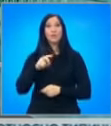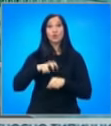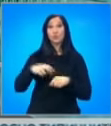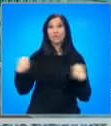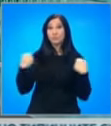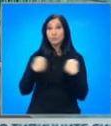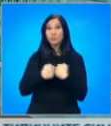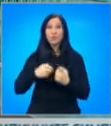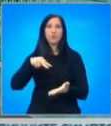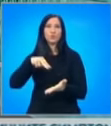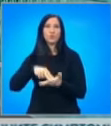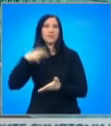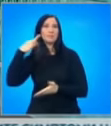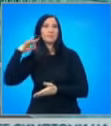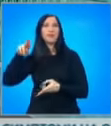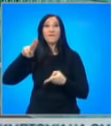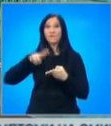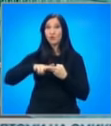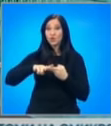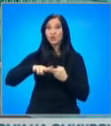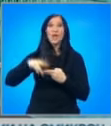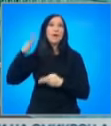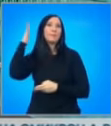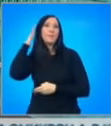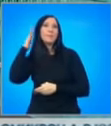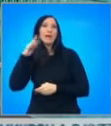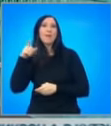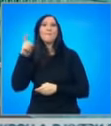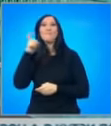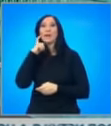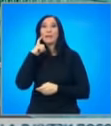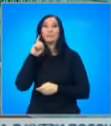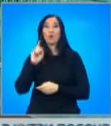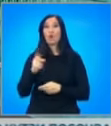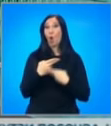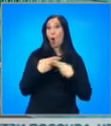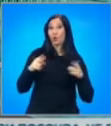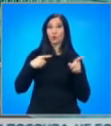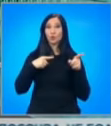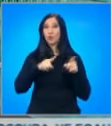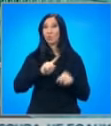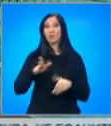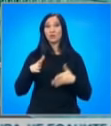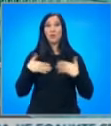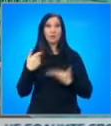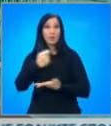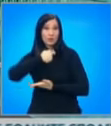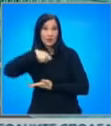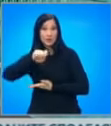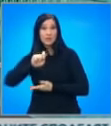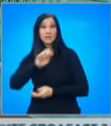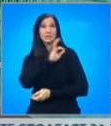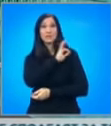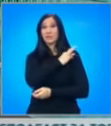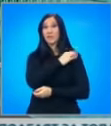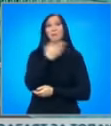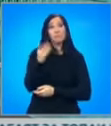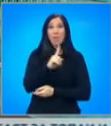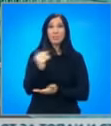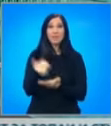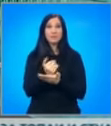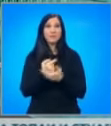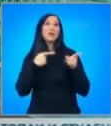позициите на президента Александър Вучич и премиера Ана Барнабич, която открито критикува нежеланието на тенисиста да се ваксинира. Тя